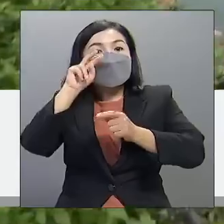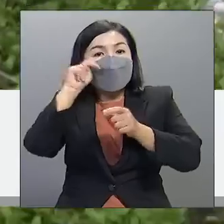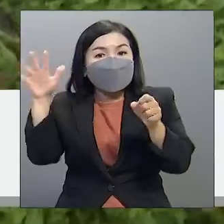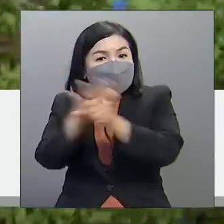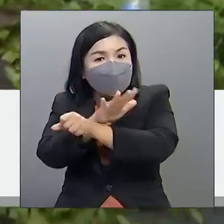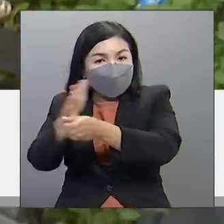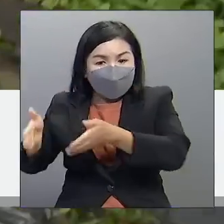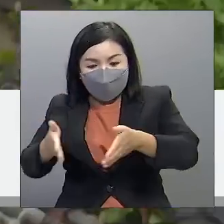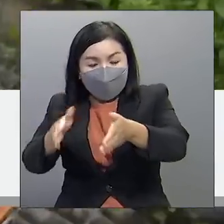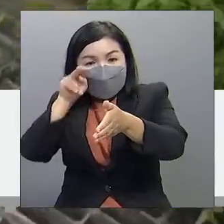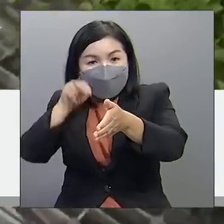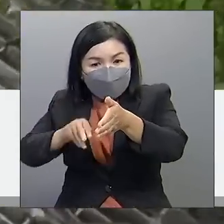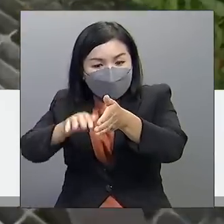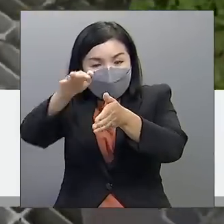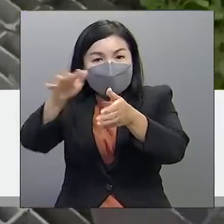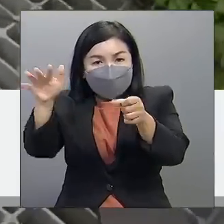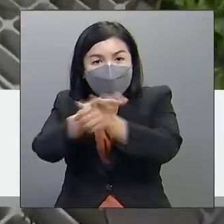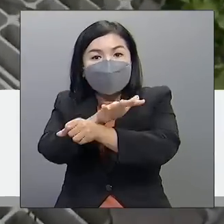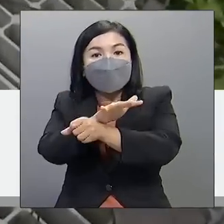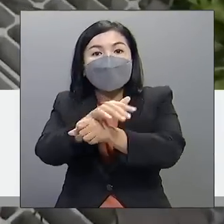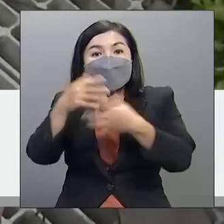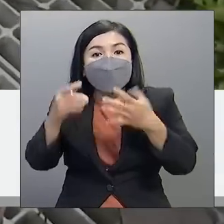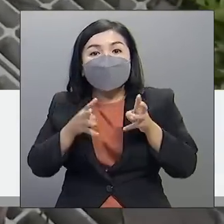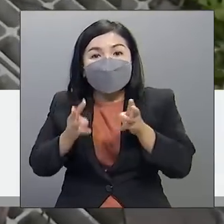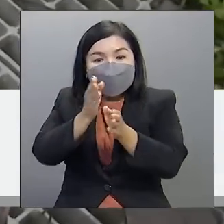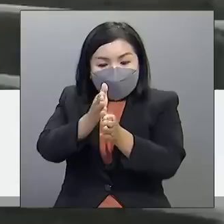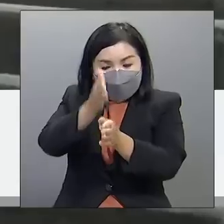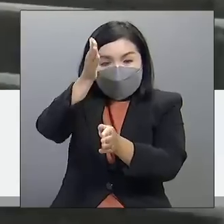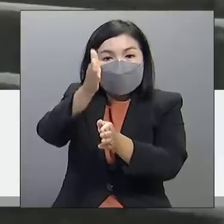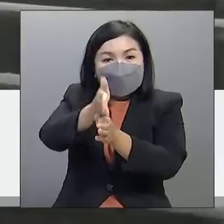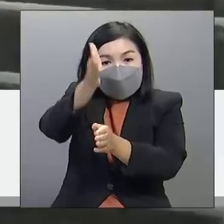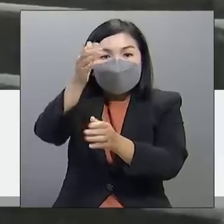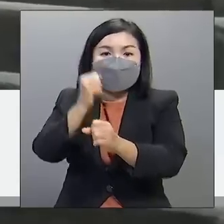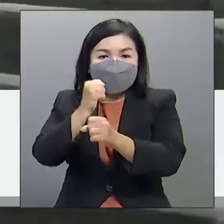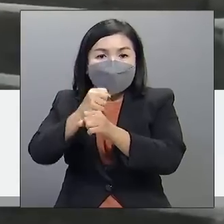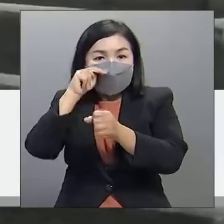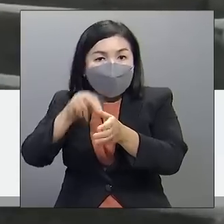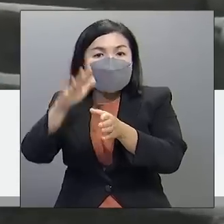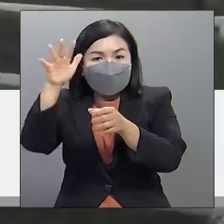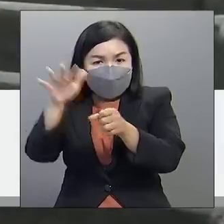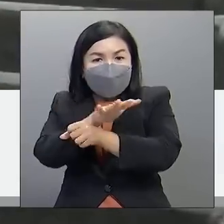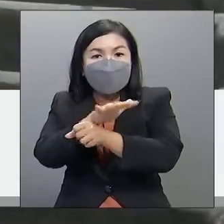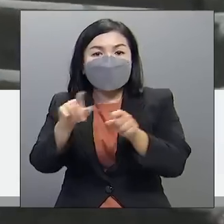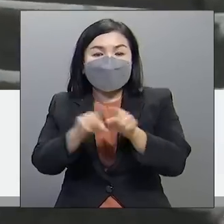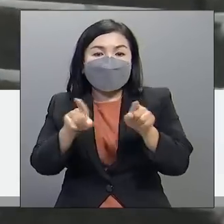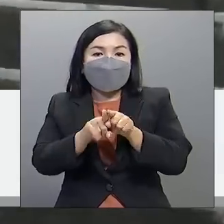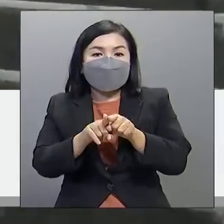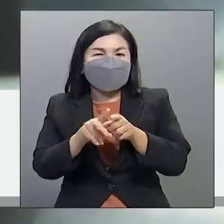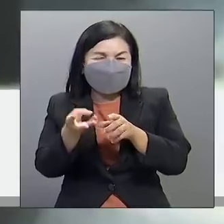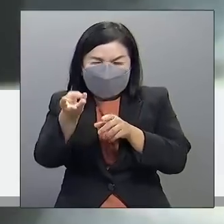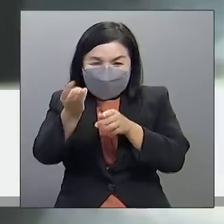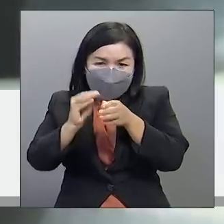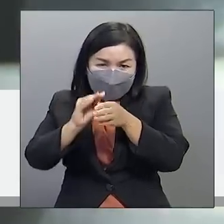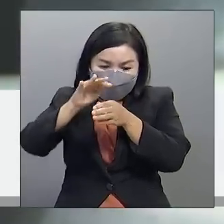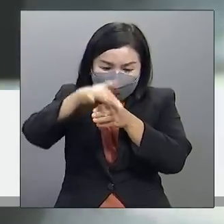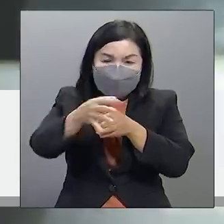องในโซนที่กำลังก่อสร้างแนวเขื่อนกั้นคลองค่ะและบางจุดน้ำในคลองอยู่เสมอถนนแต่ส่วนที่ยังก่อสร้างเ